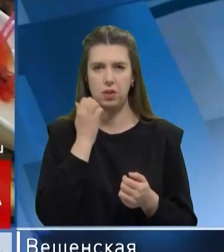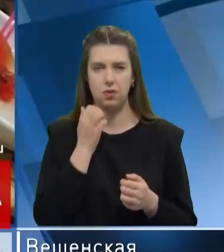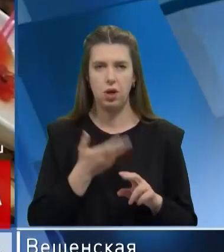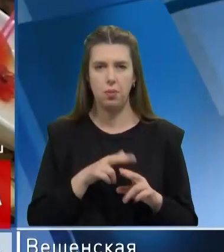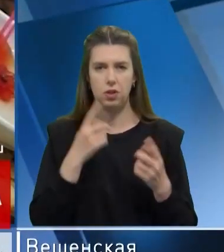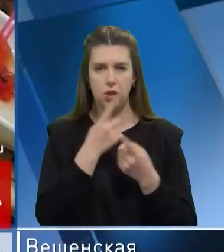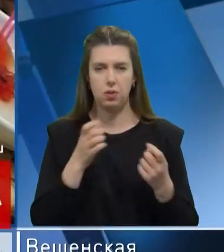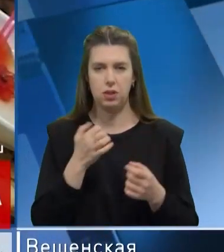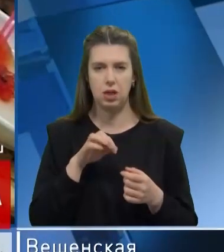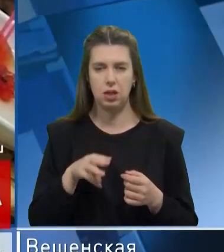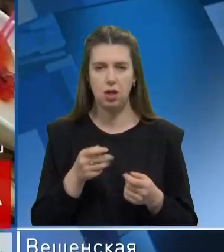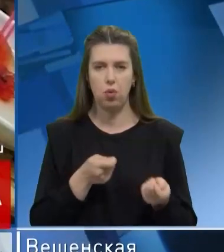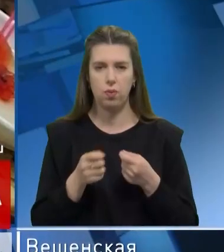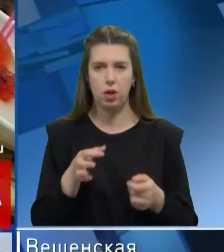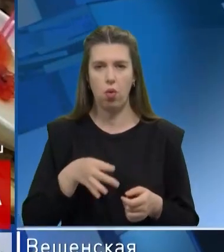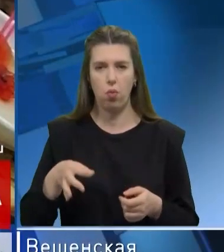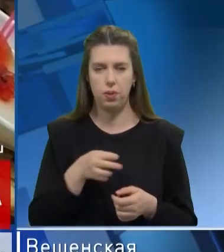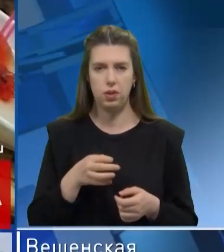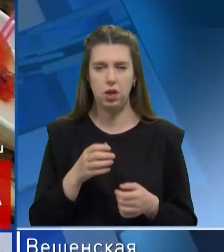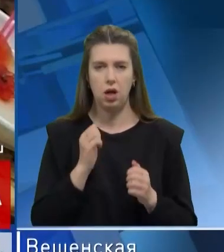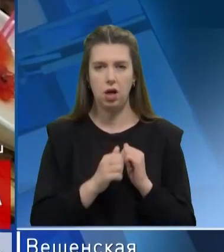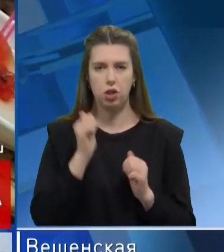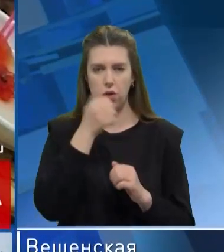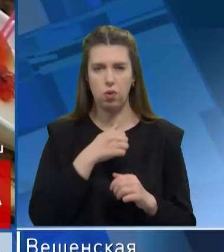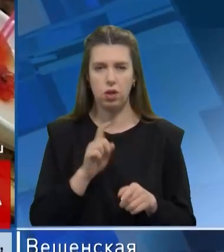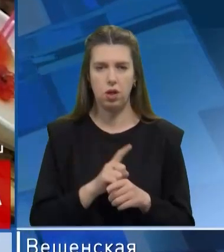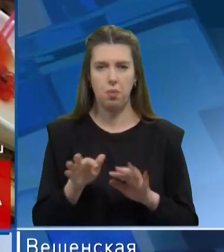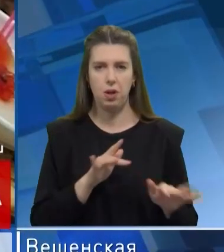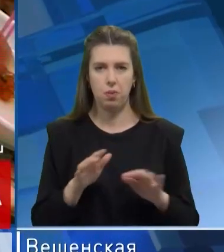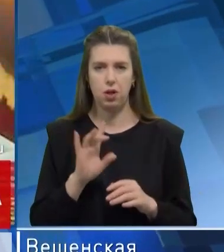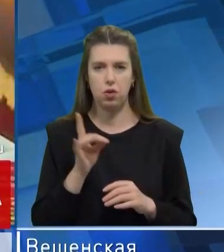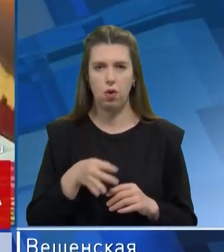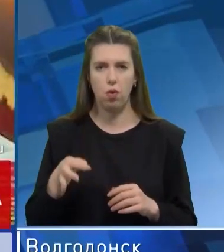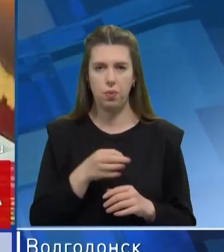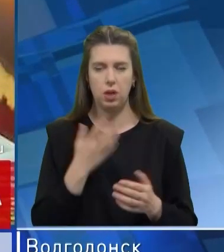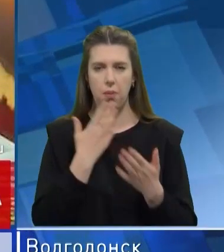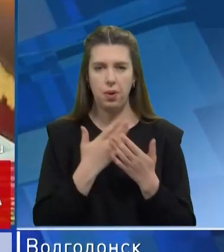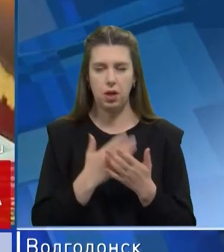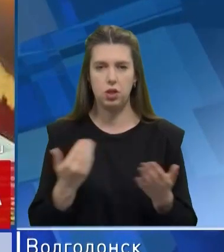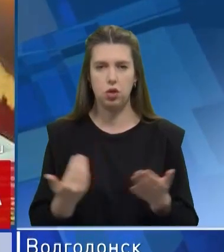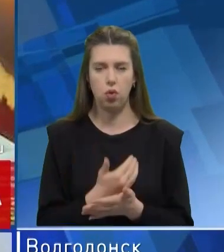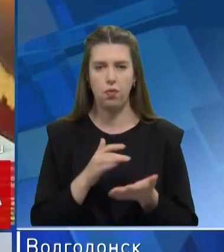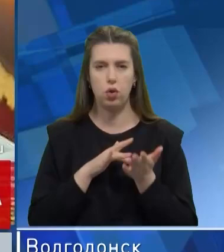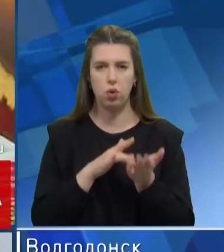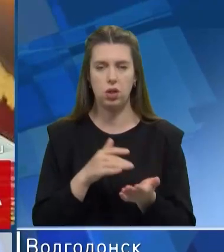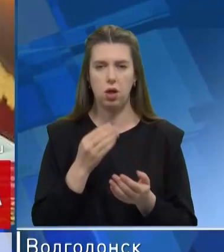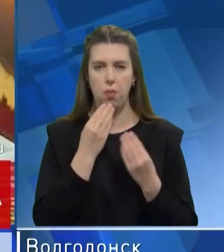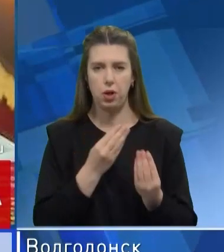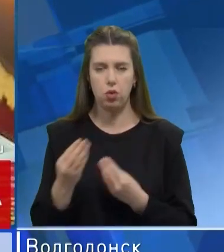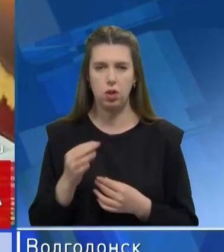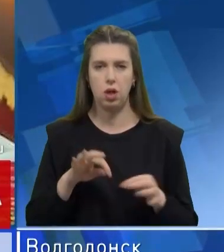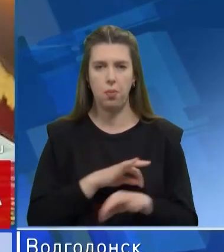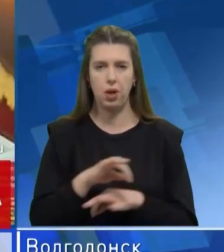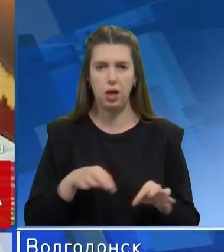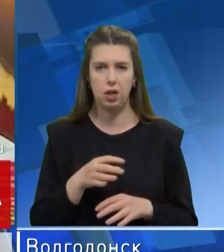этом сообщается на сайте правительства области. Ежегодно в рамках мероприятия Ростовская область презентует новые туристские продукты и